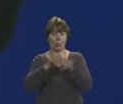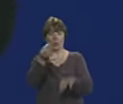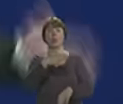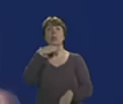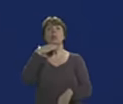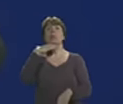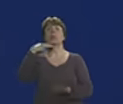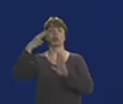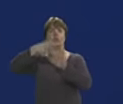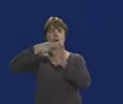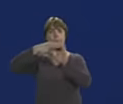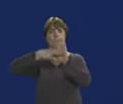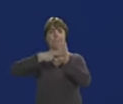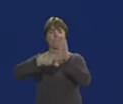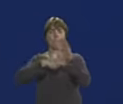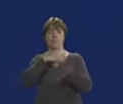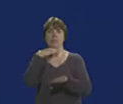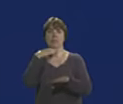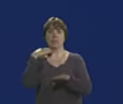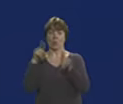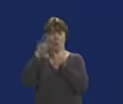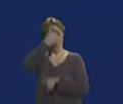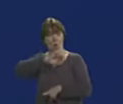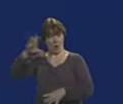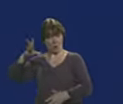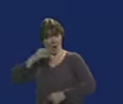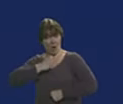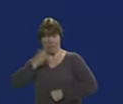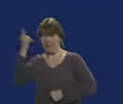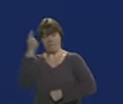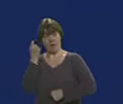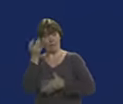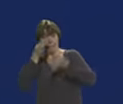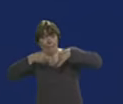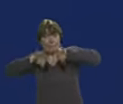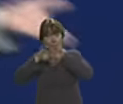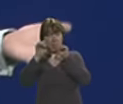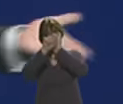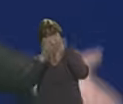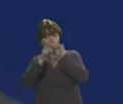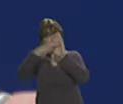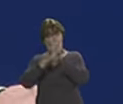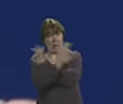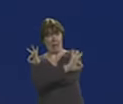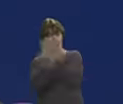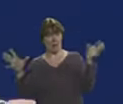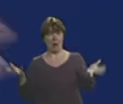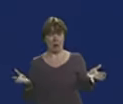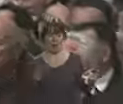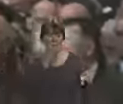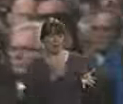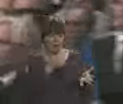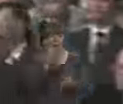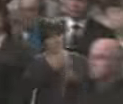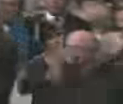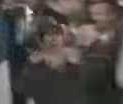nous impose des normes et que dans le même temps, on accepte en Europe des produits venant de pays qui ne respectent aucune des normes que vous nous imposez. Voilà